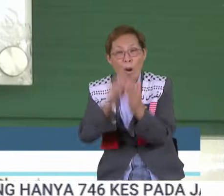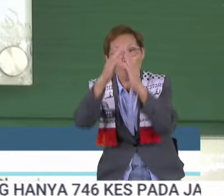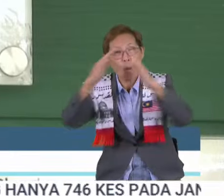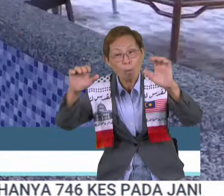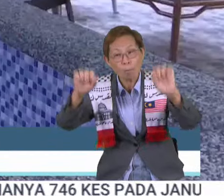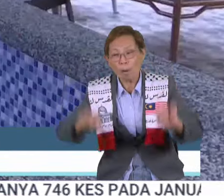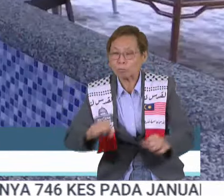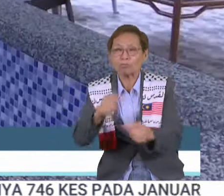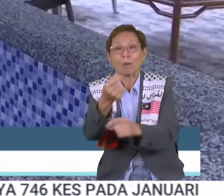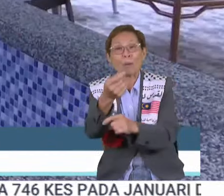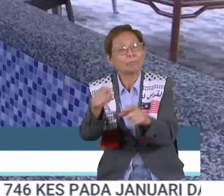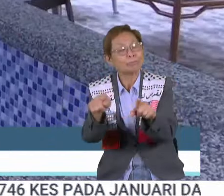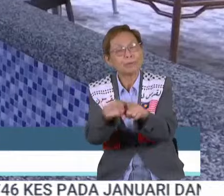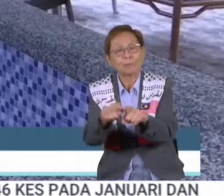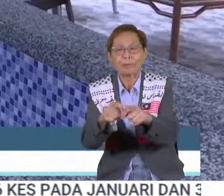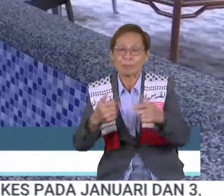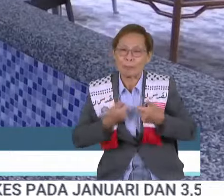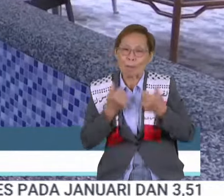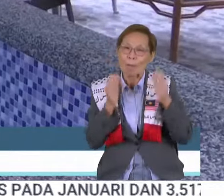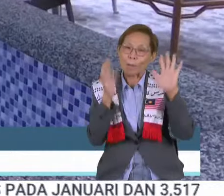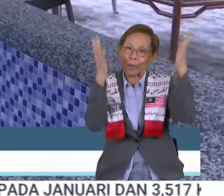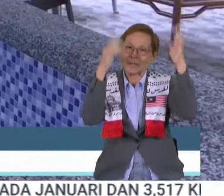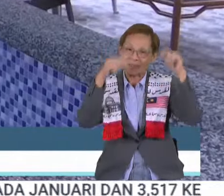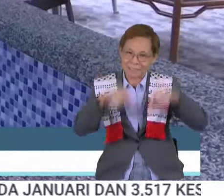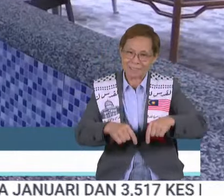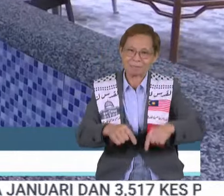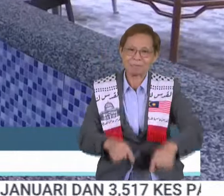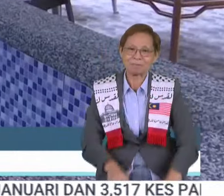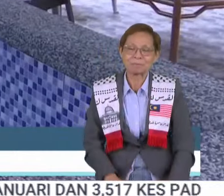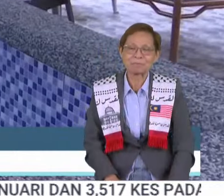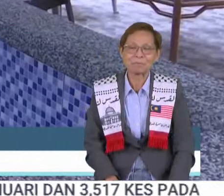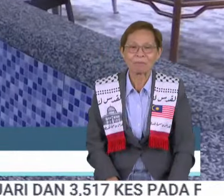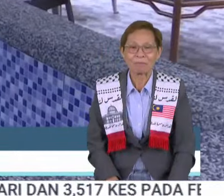inap desa sempena Aidilfitri ini.